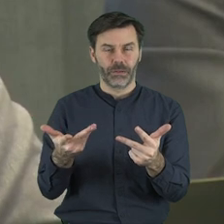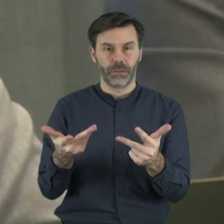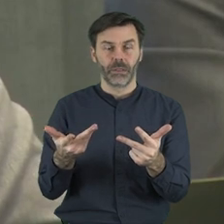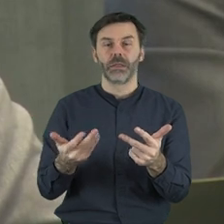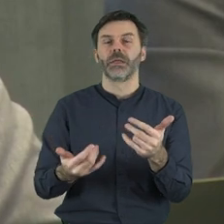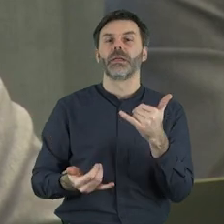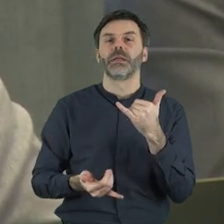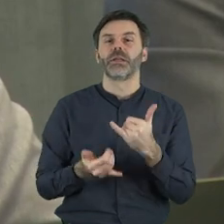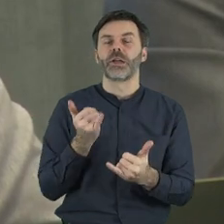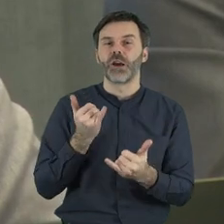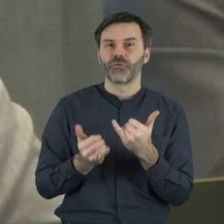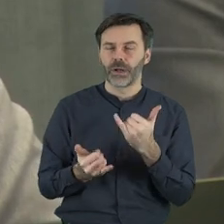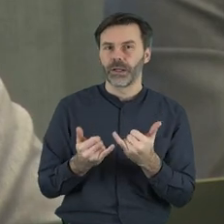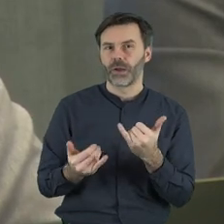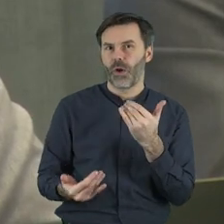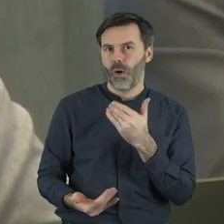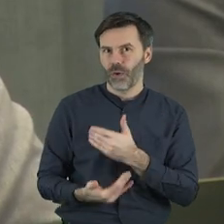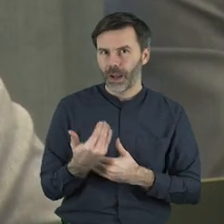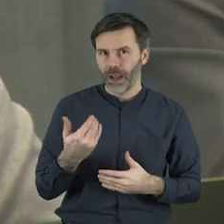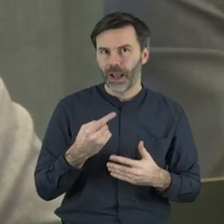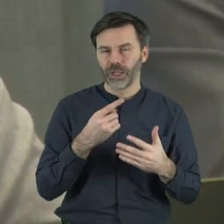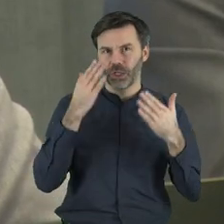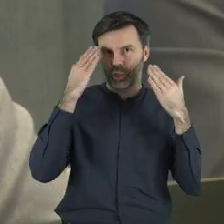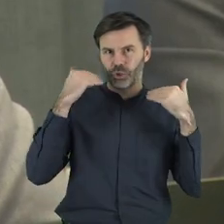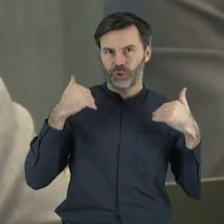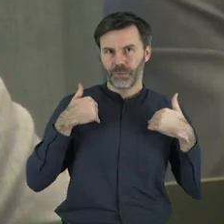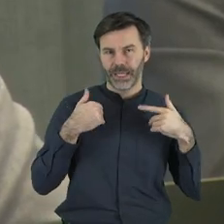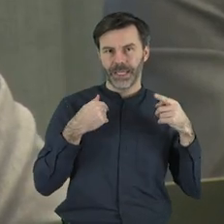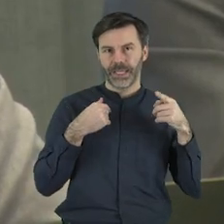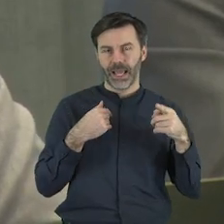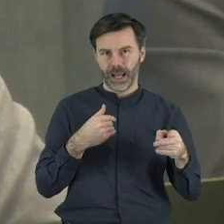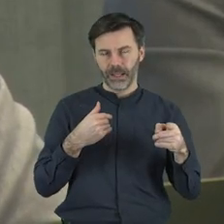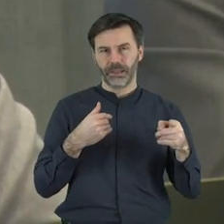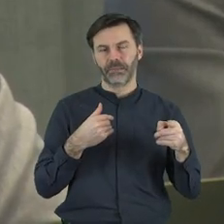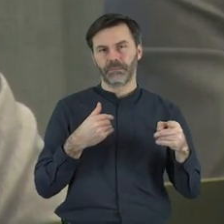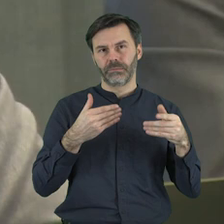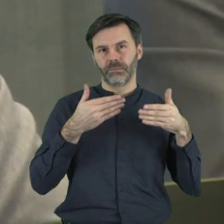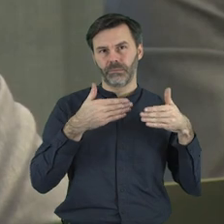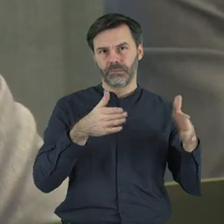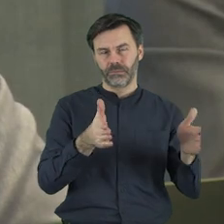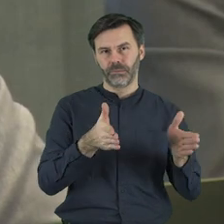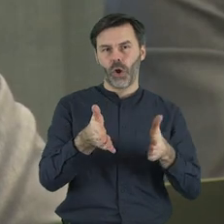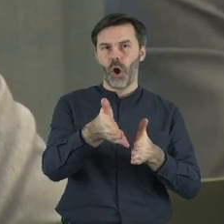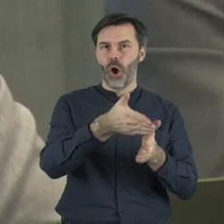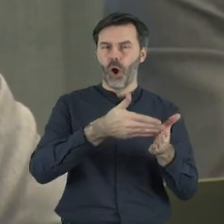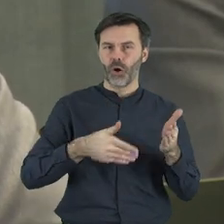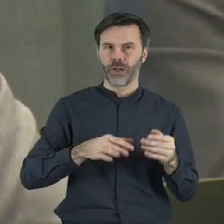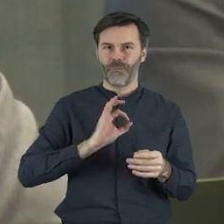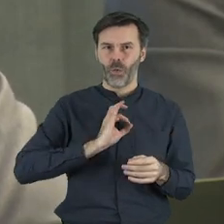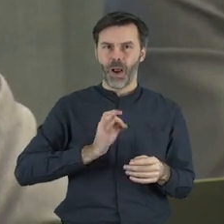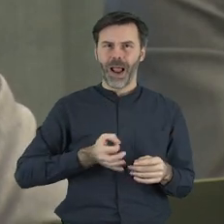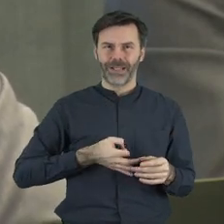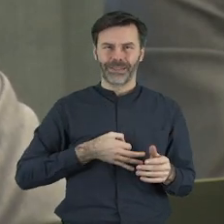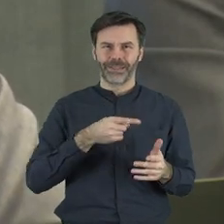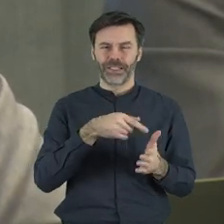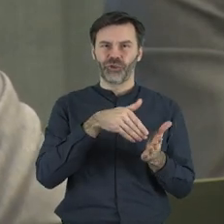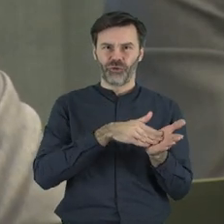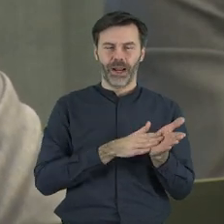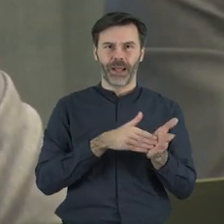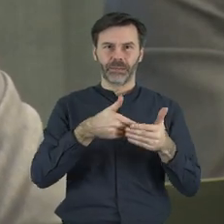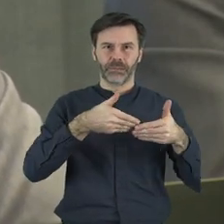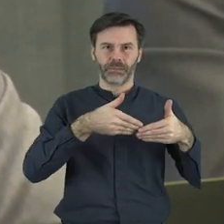otworzy ten również oddział we własnym zakresie, to doprowadzimy do sytuacji, kiedy zwiększy